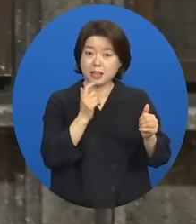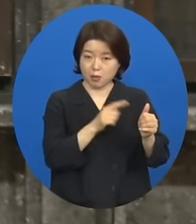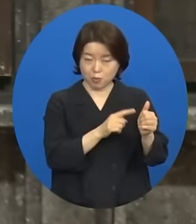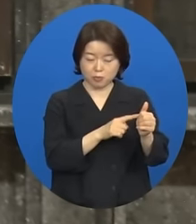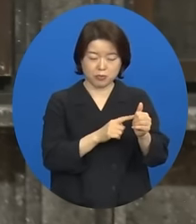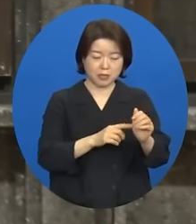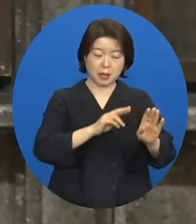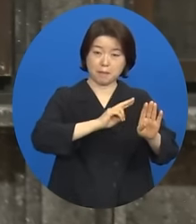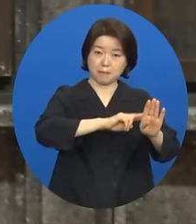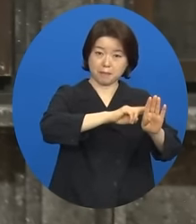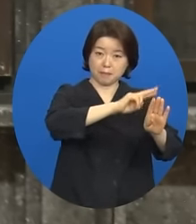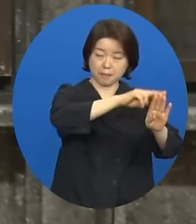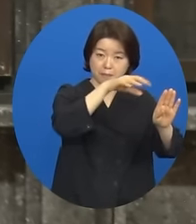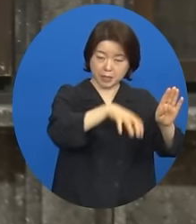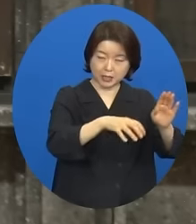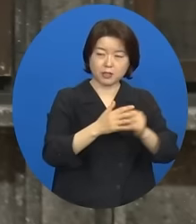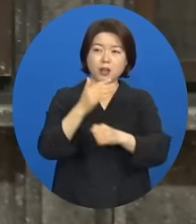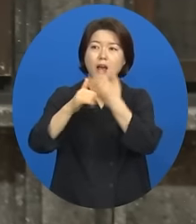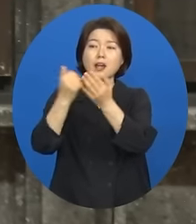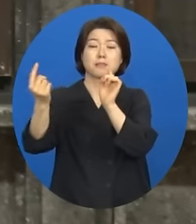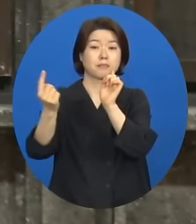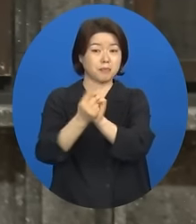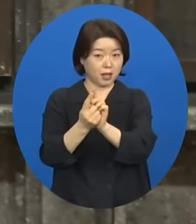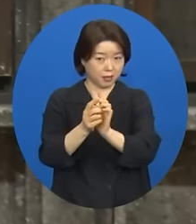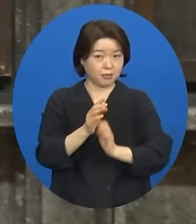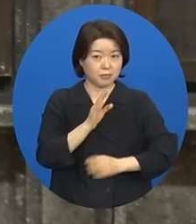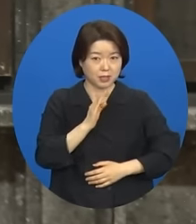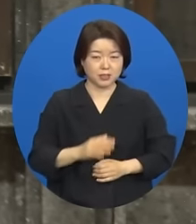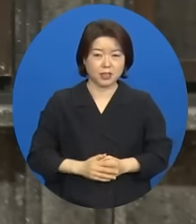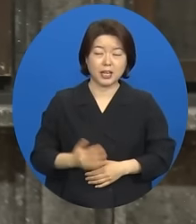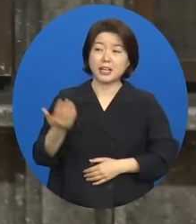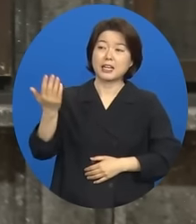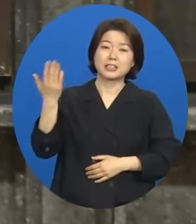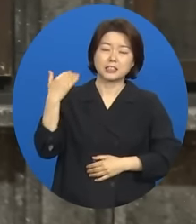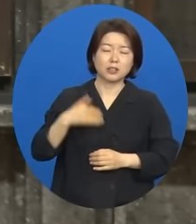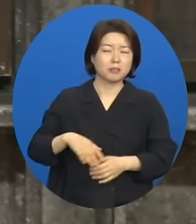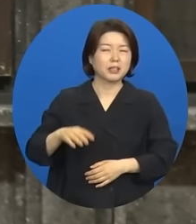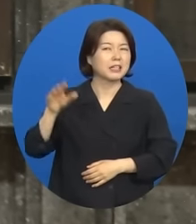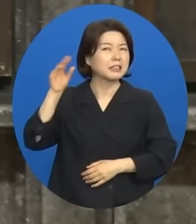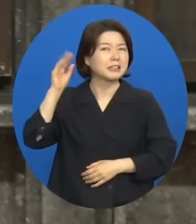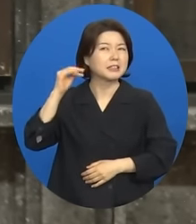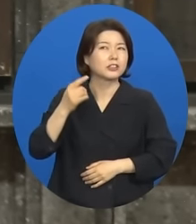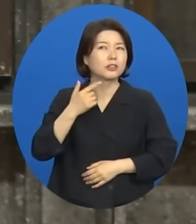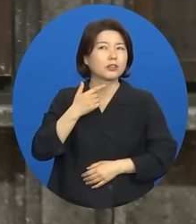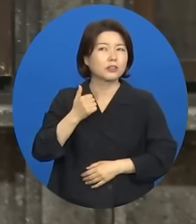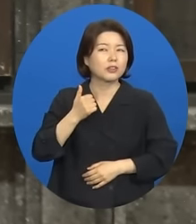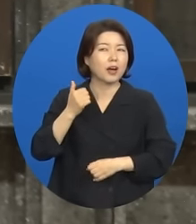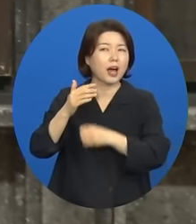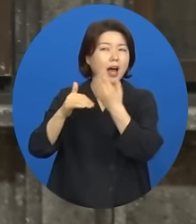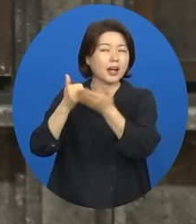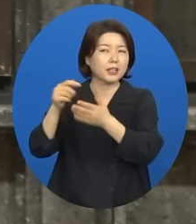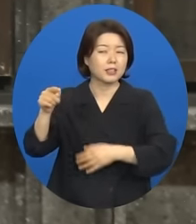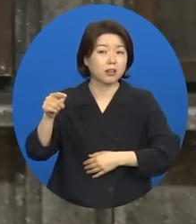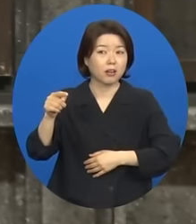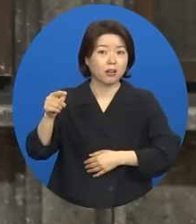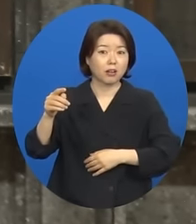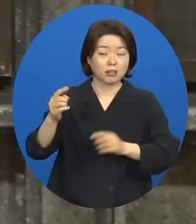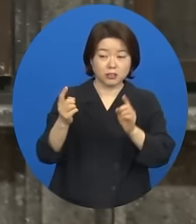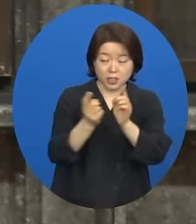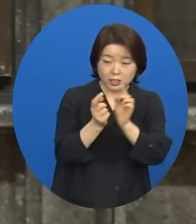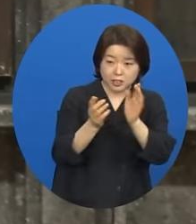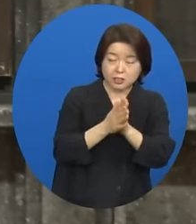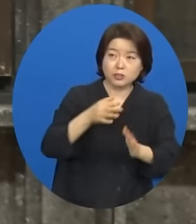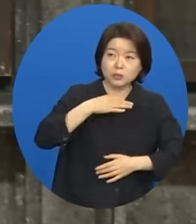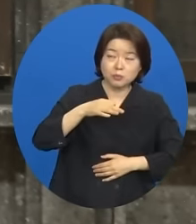하나님을 만납니다. 지금까지는 그냥 들어서 알던 하나님이었는데 이제는 음성을 듣고 천사를